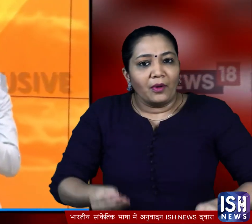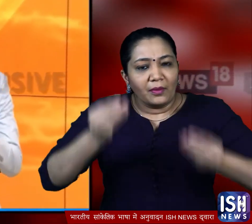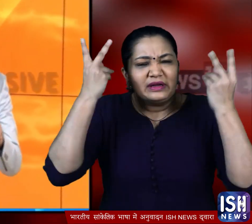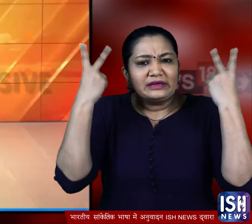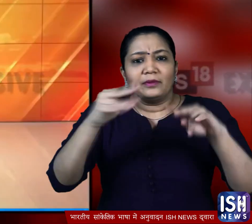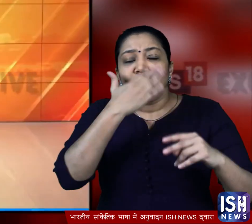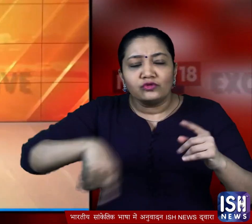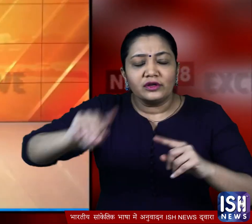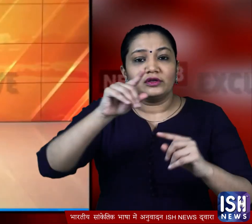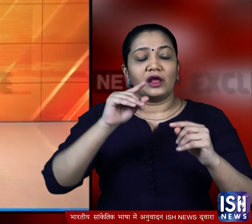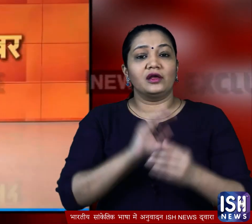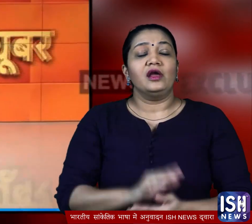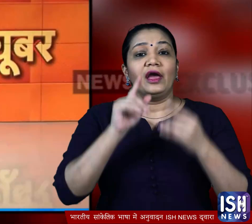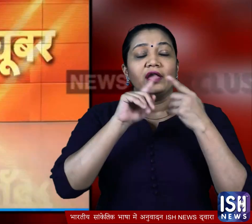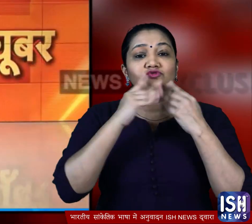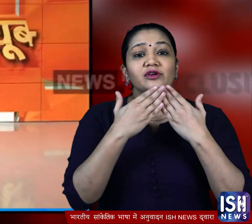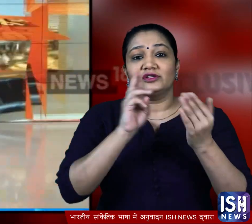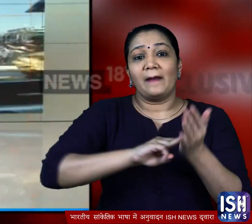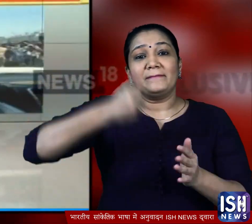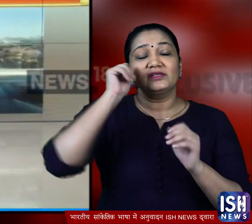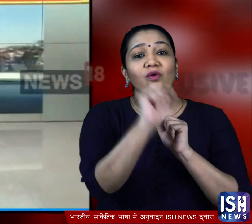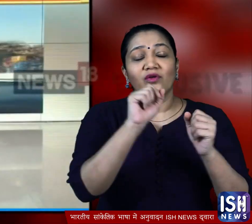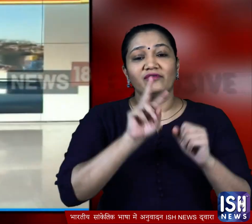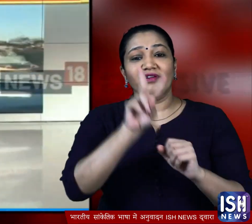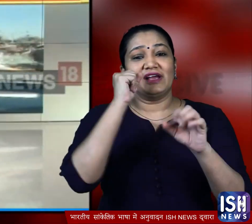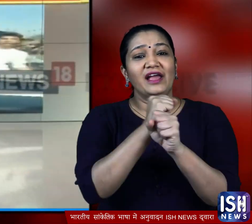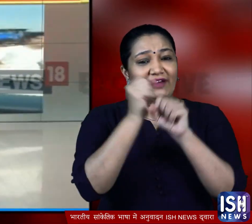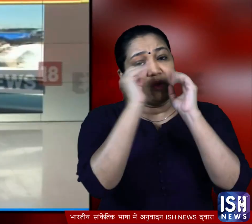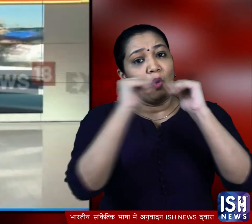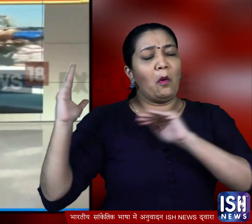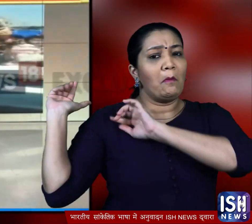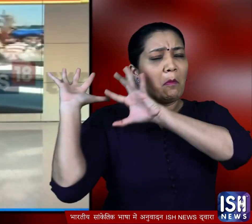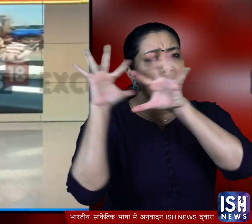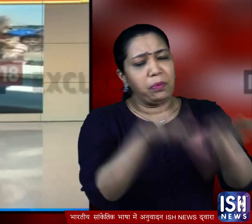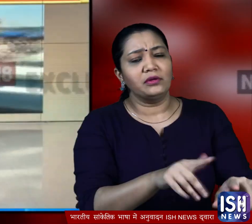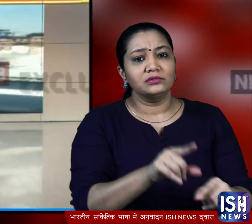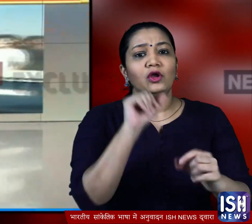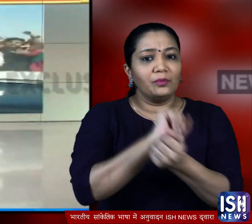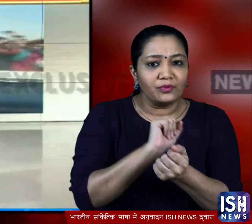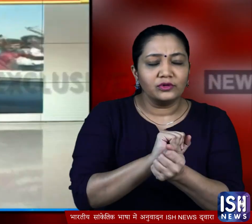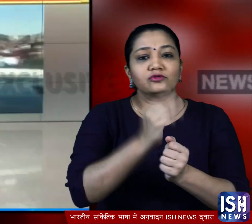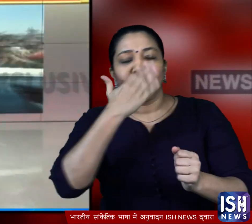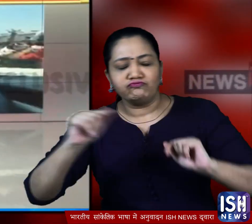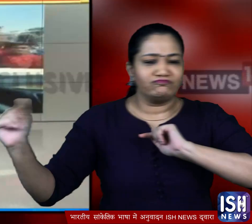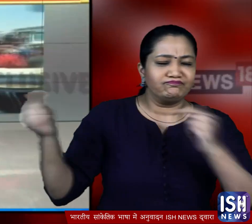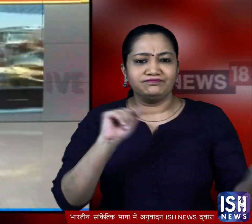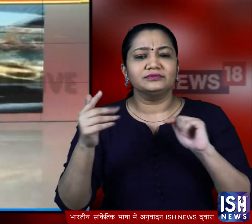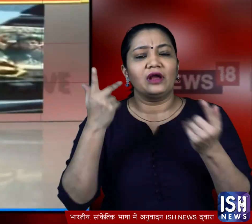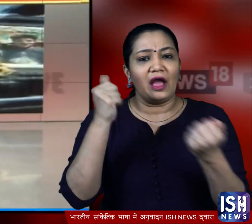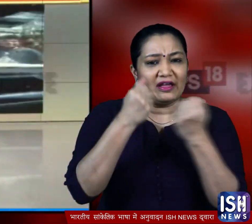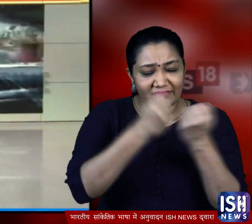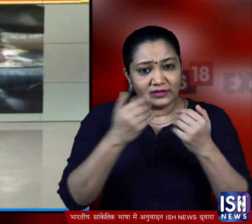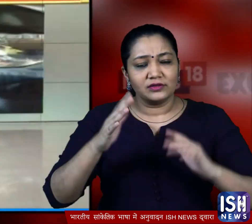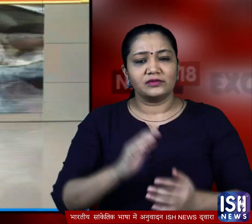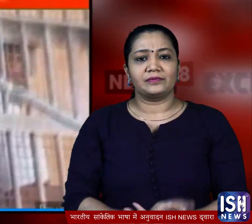गया जब बड़ी संख्या में छात्र राज्य की शिक्षा मंत्री वर्षा गायकवाड़ के आवास पर पहुंच गए थे, जहां पुलिस और छात्रों की झड़प के बाद हिंसा